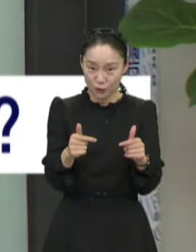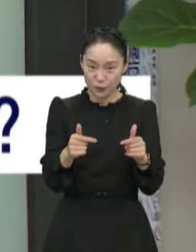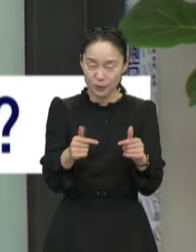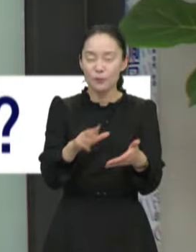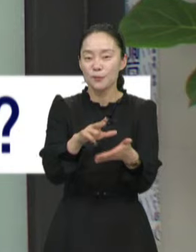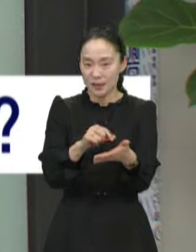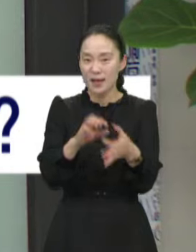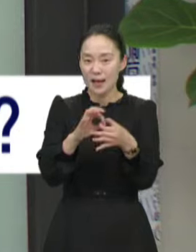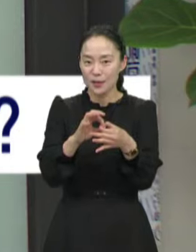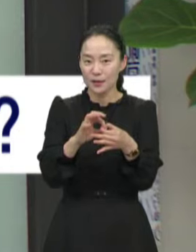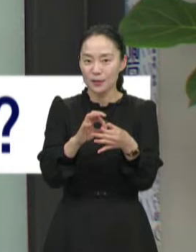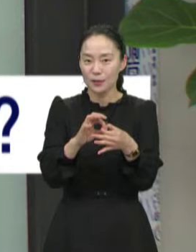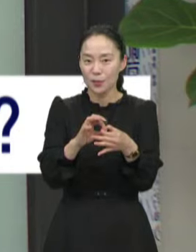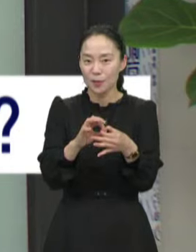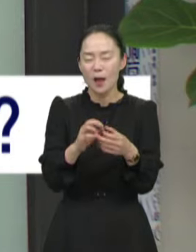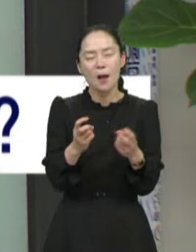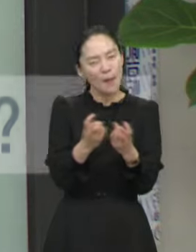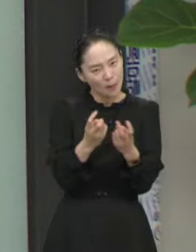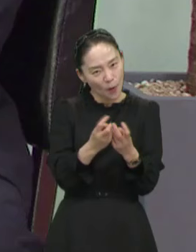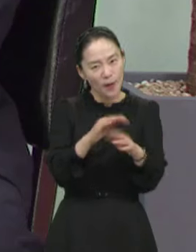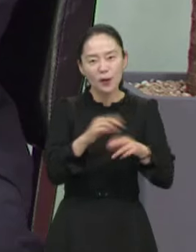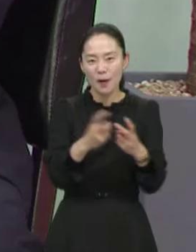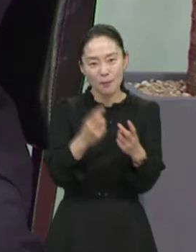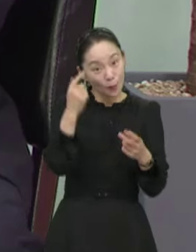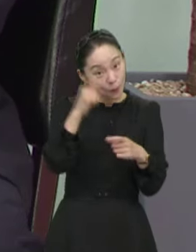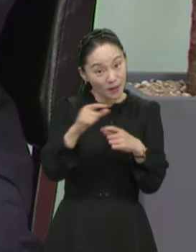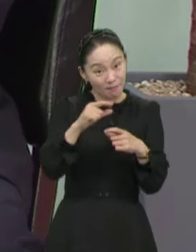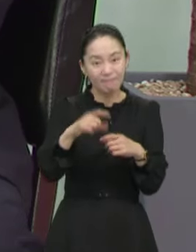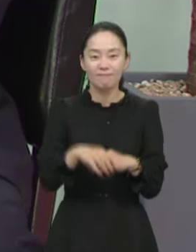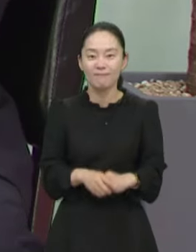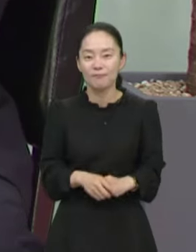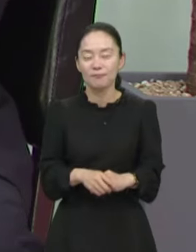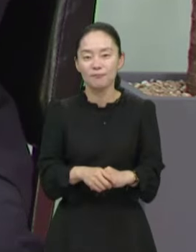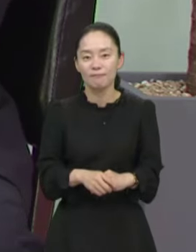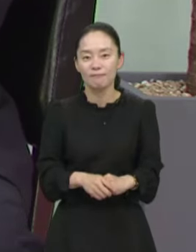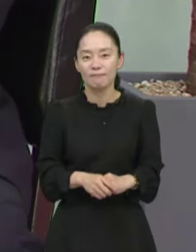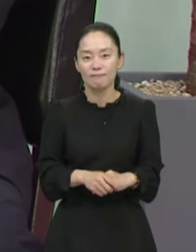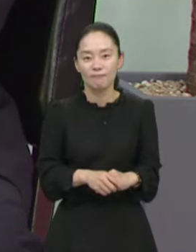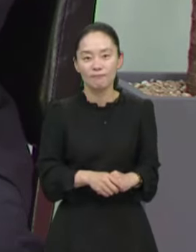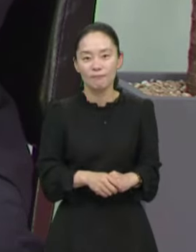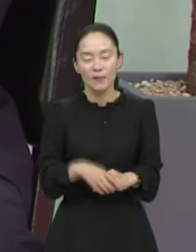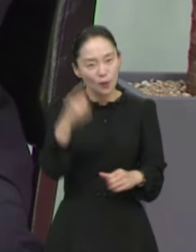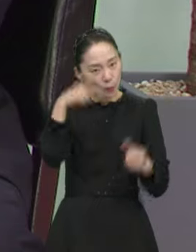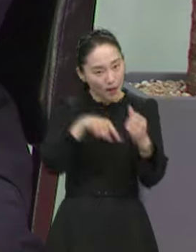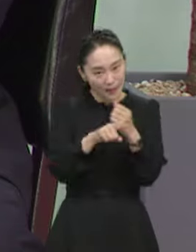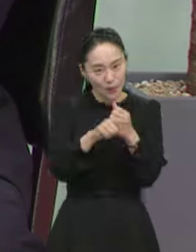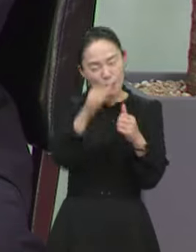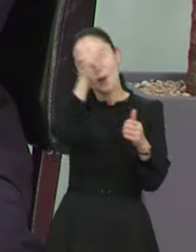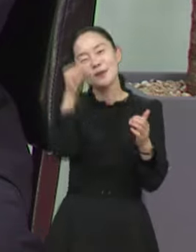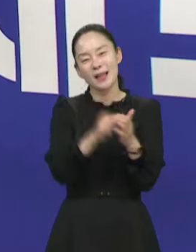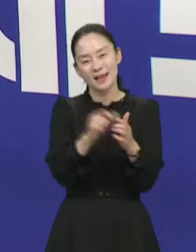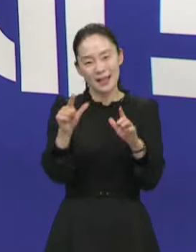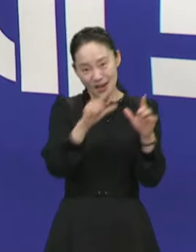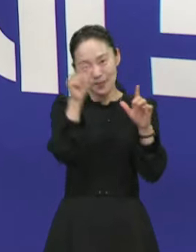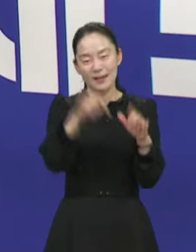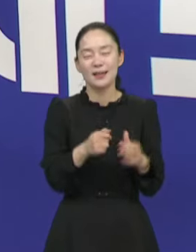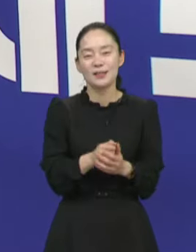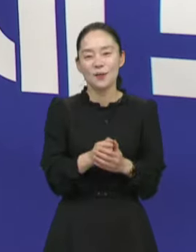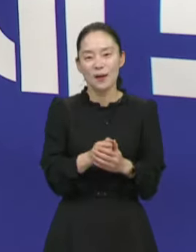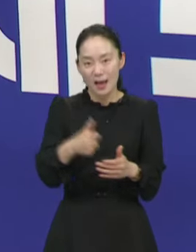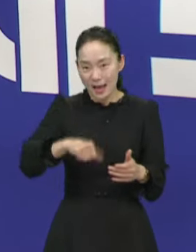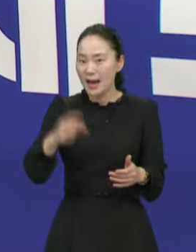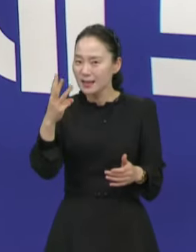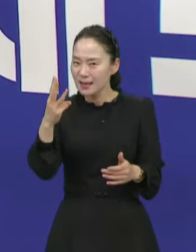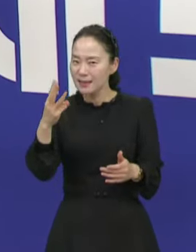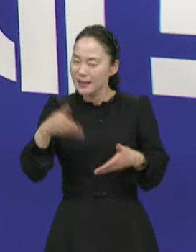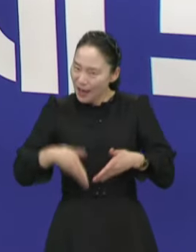많은 해법을 좀 고민하고 계실 것 같은데요 저는 일단 이제 과학자로 평생 살아왔고 새 아이를